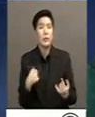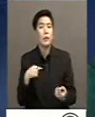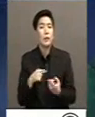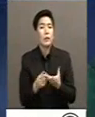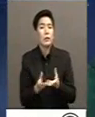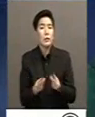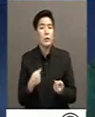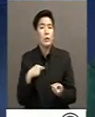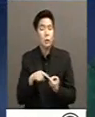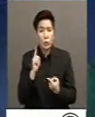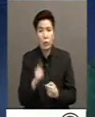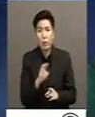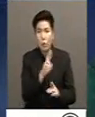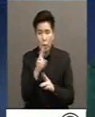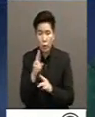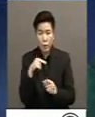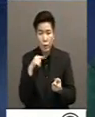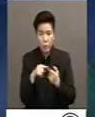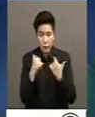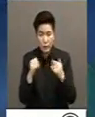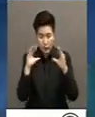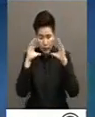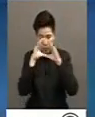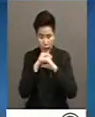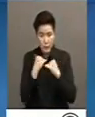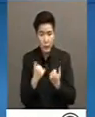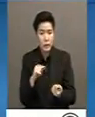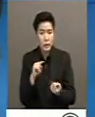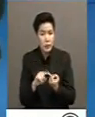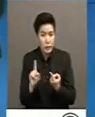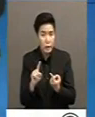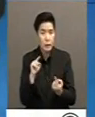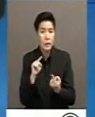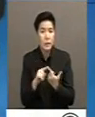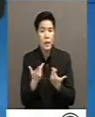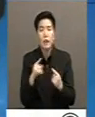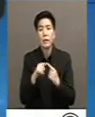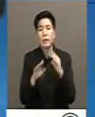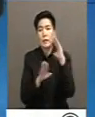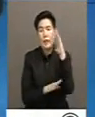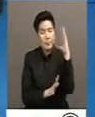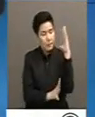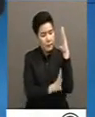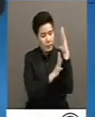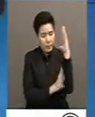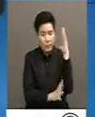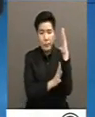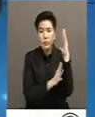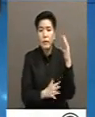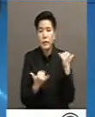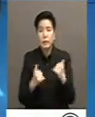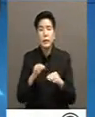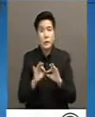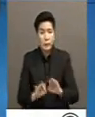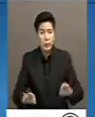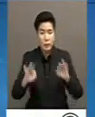พื้นที่ที่ยังคงต้องเฝ้าระวังในช่วงของค่ำคืนวันนี้นั่นก็คือบริเวณของพื้นที่โซนภาคใต้ทั้งหมดนะครับที่สำคัญครับคลื่นล